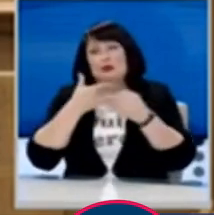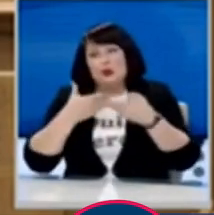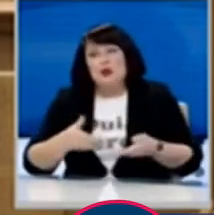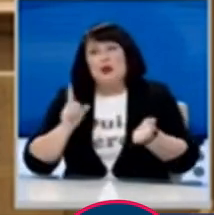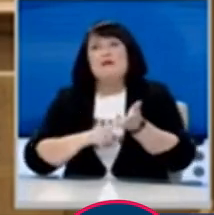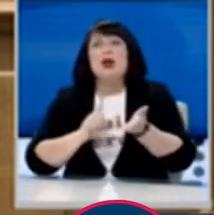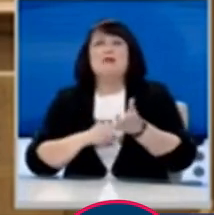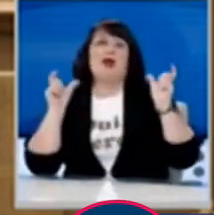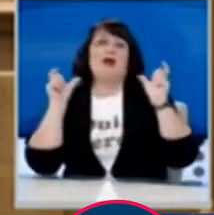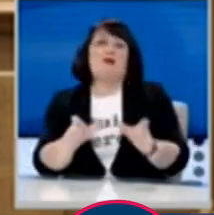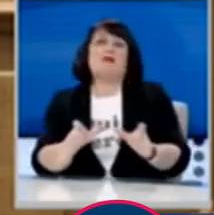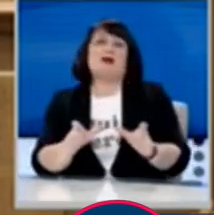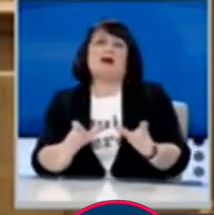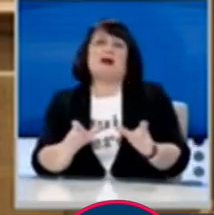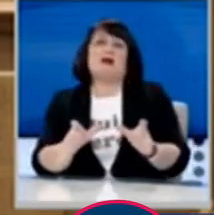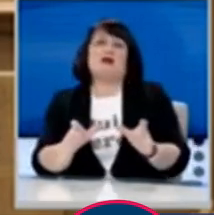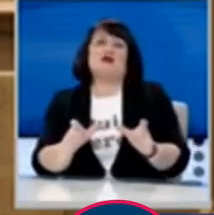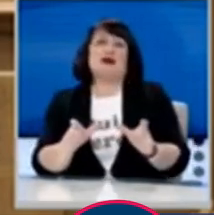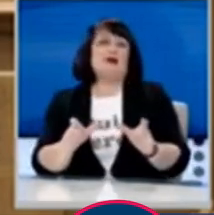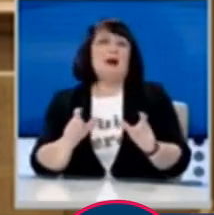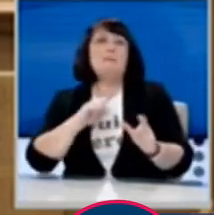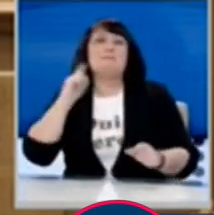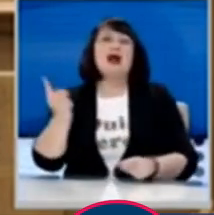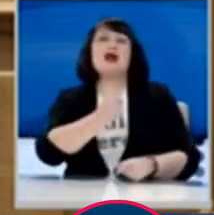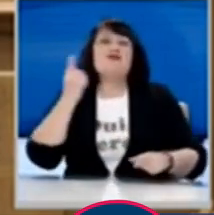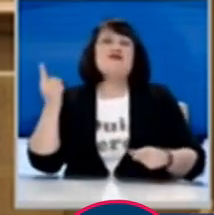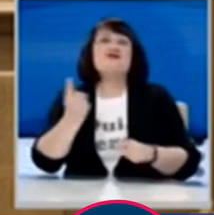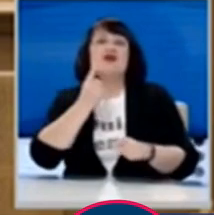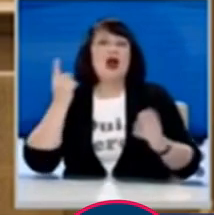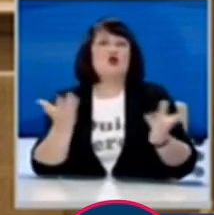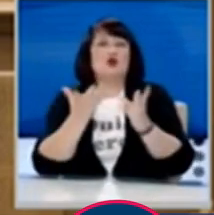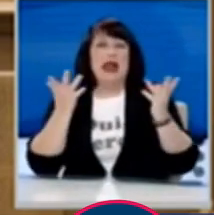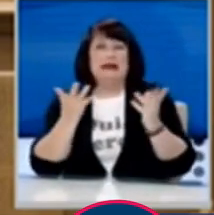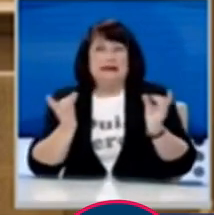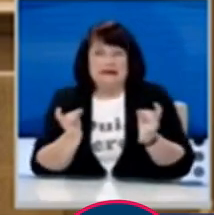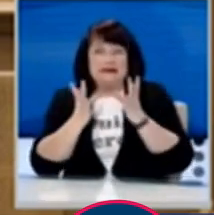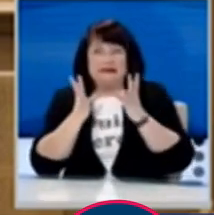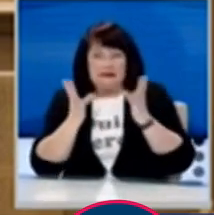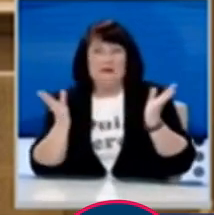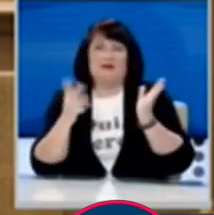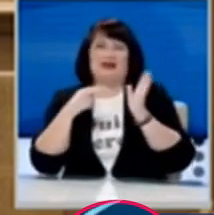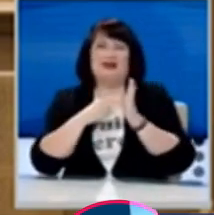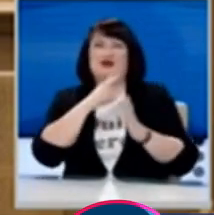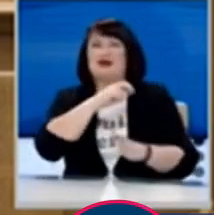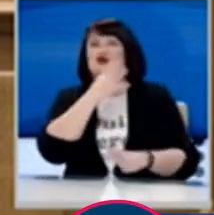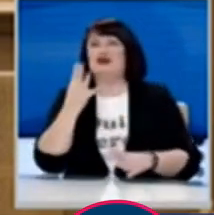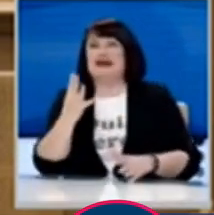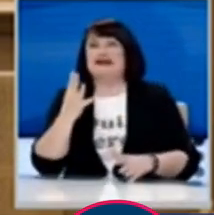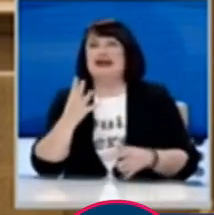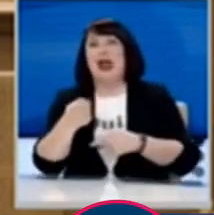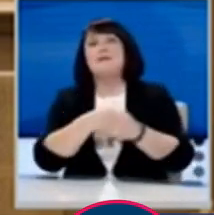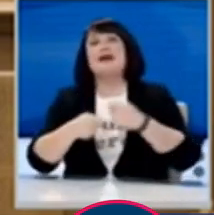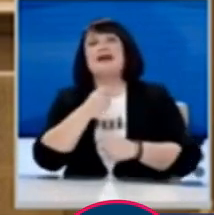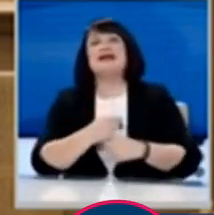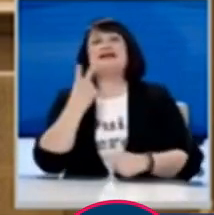άμυνα απέναντι στις επιθέσεις της φύσης. Γι' αυτό και από το 2024, επιχειρήσεις με κύκλο εργασιών άνω των